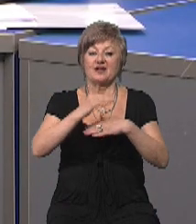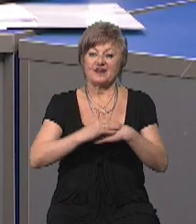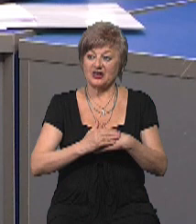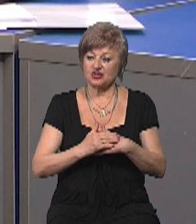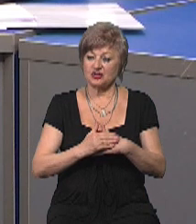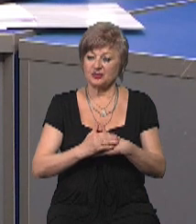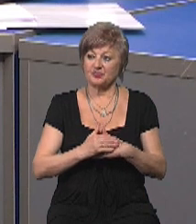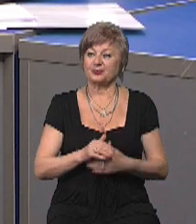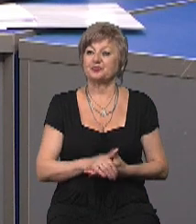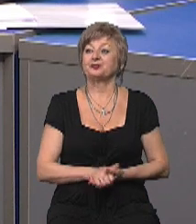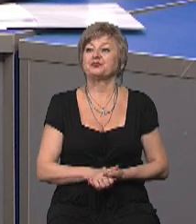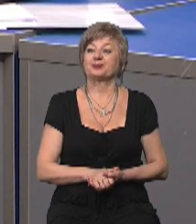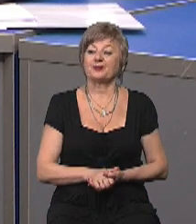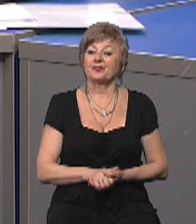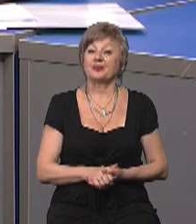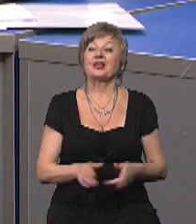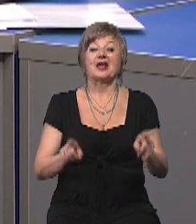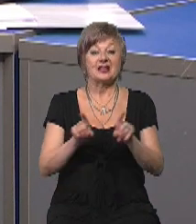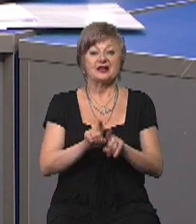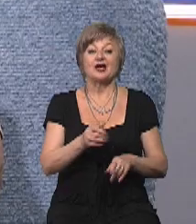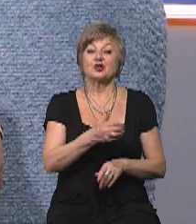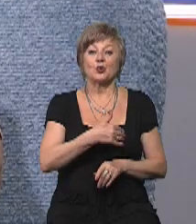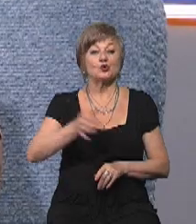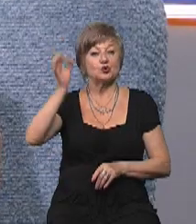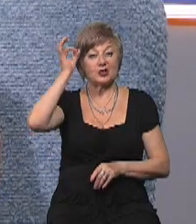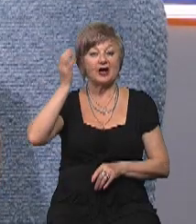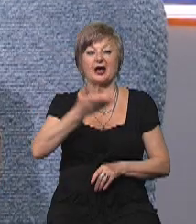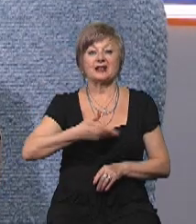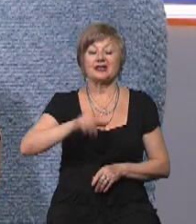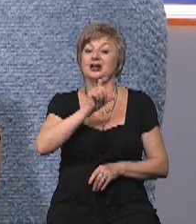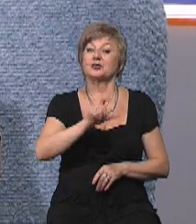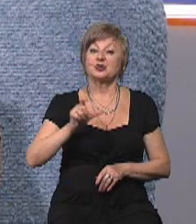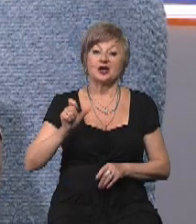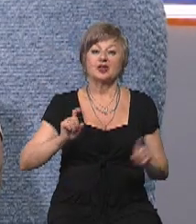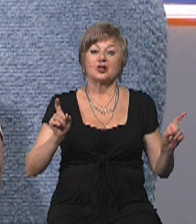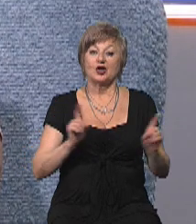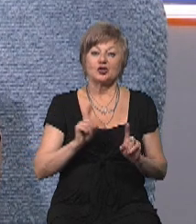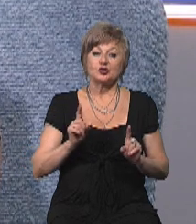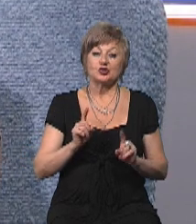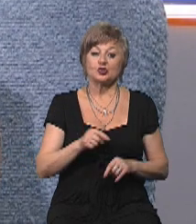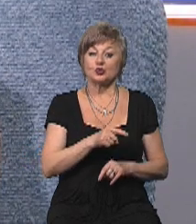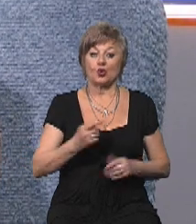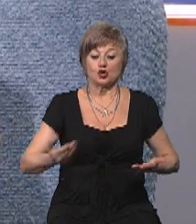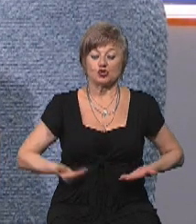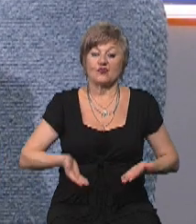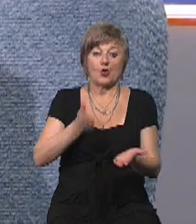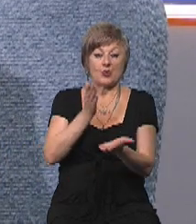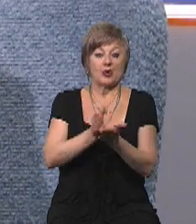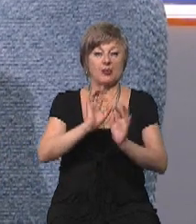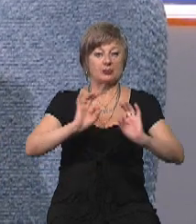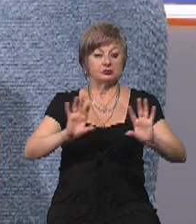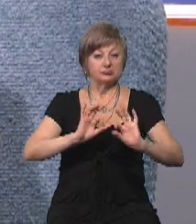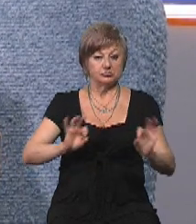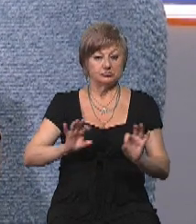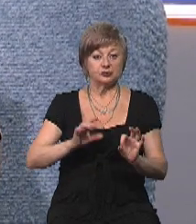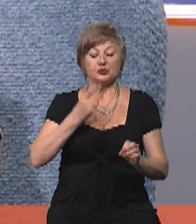панове. Доброго дня. Добрий день. І також я хочу нагадати нашим телеглядачам, що триває наживо трансляція нашої програми